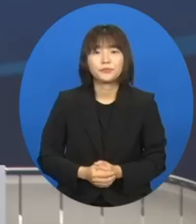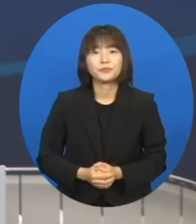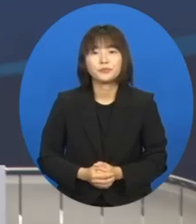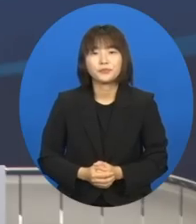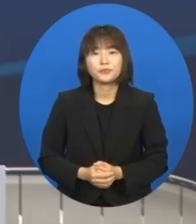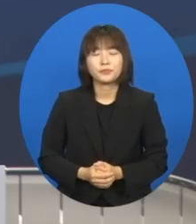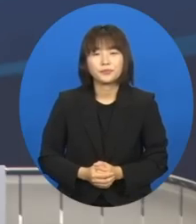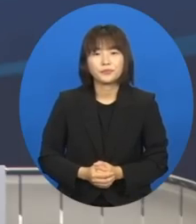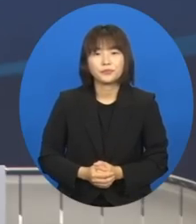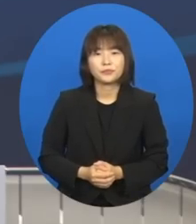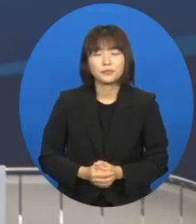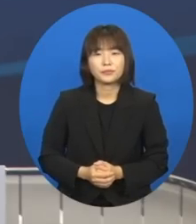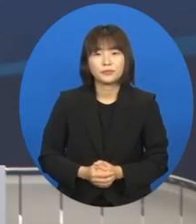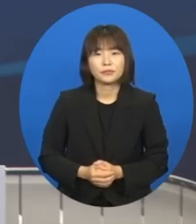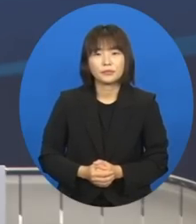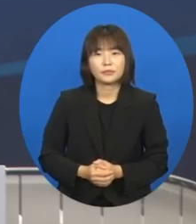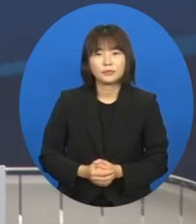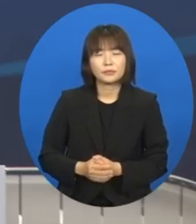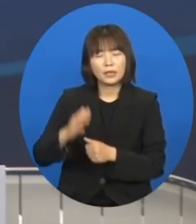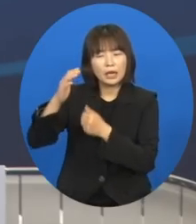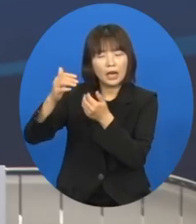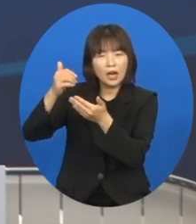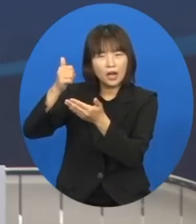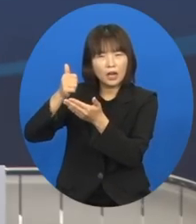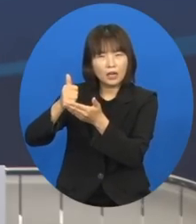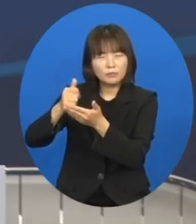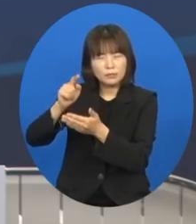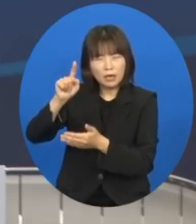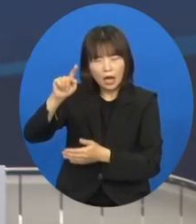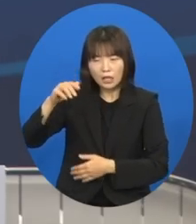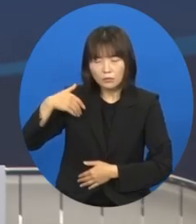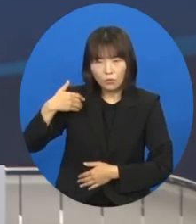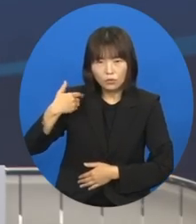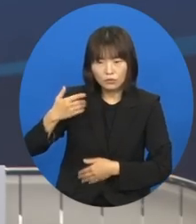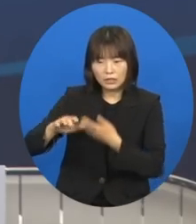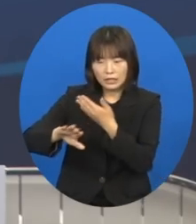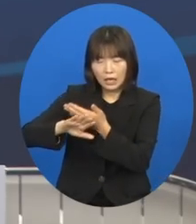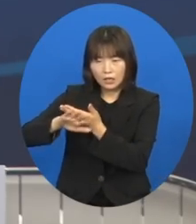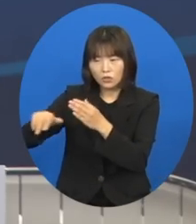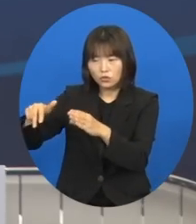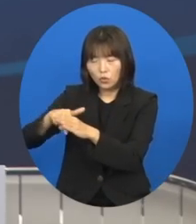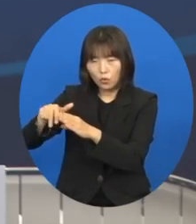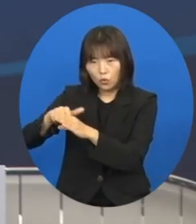다른 데 있다가 하나님을 전혀 모르고 타종교에 있다가